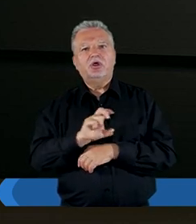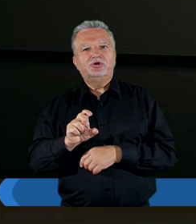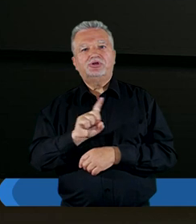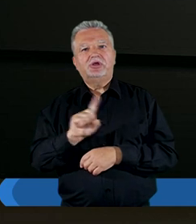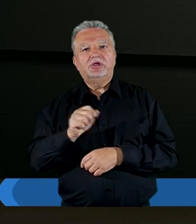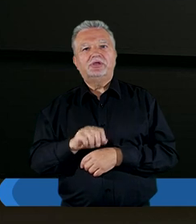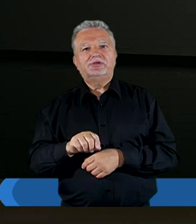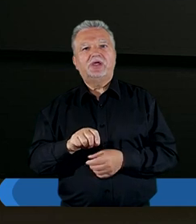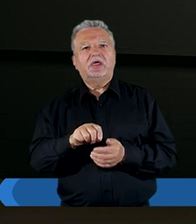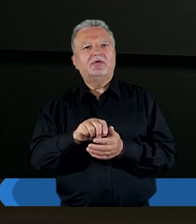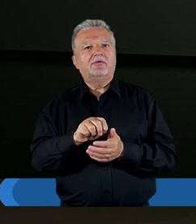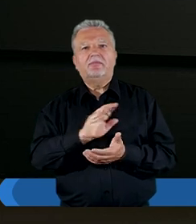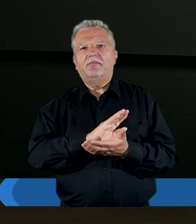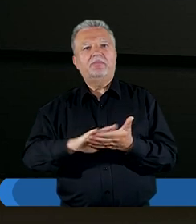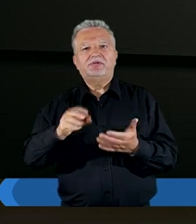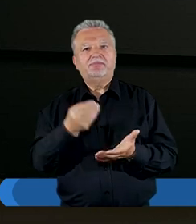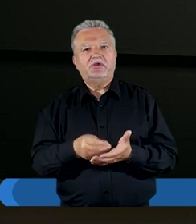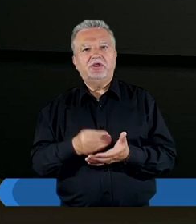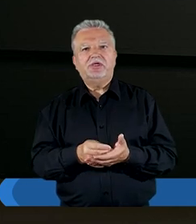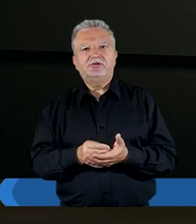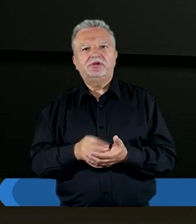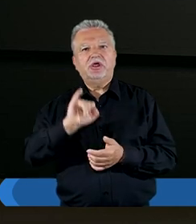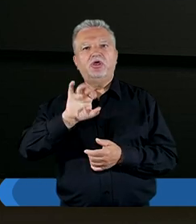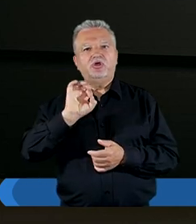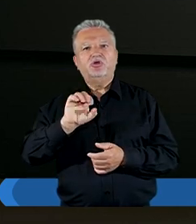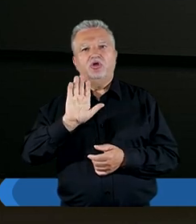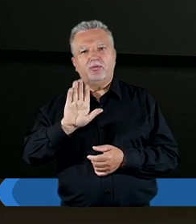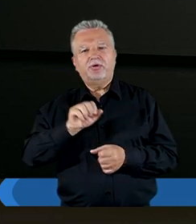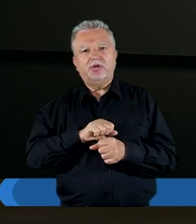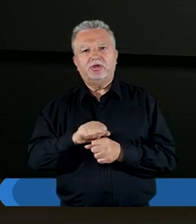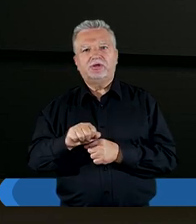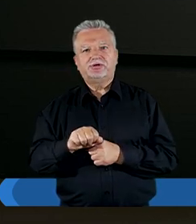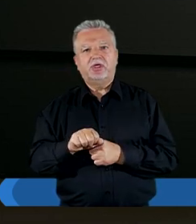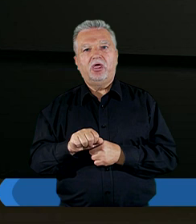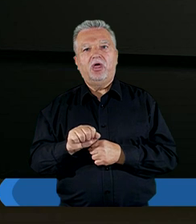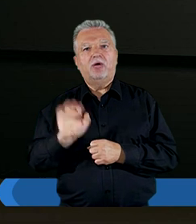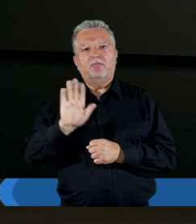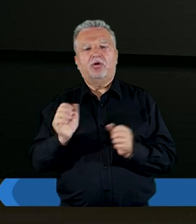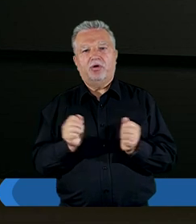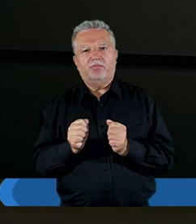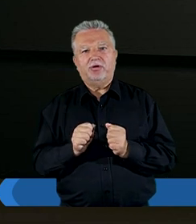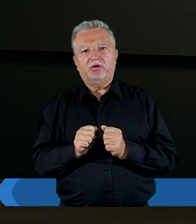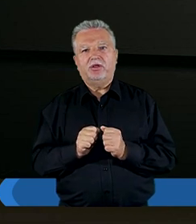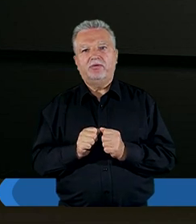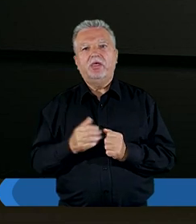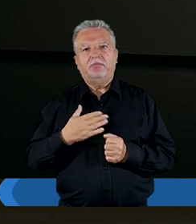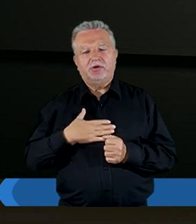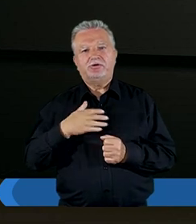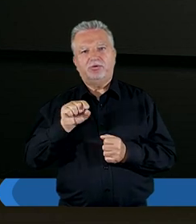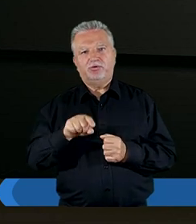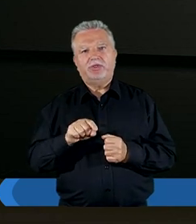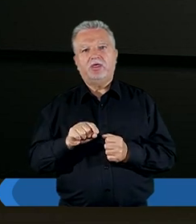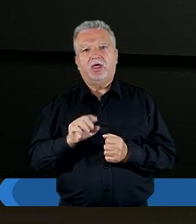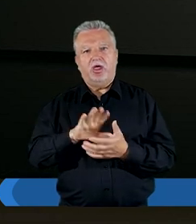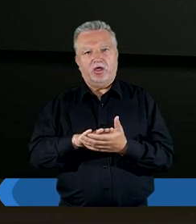jest Hiob tak bogobojny?". To, o czym mówiliśmy dzisiaj, że jest to mąż bogobojny i mieliśmy na to przykłady, o